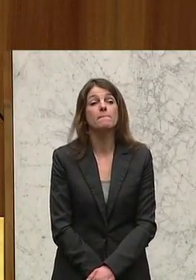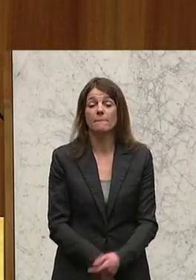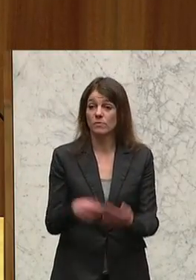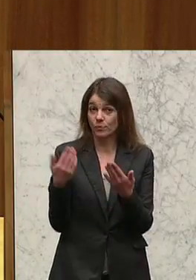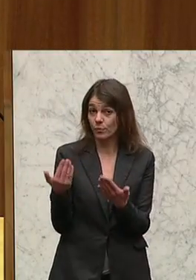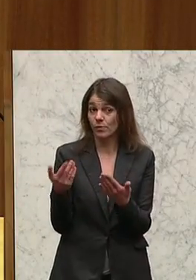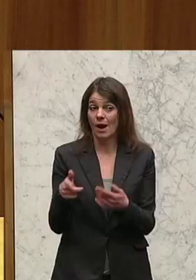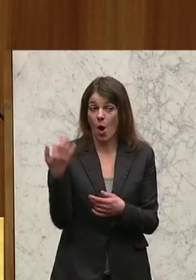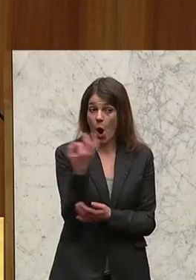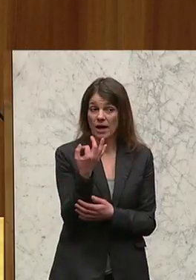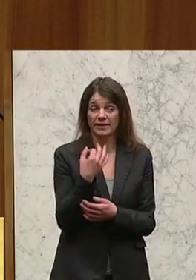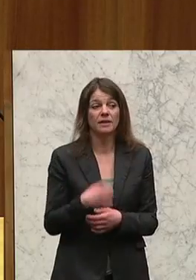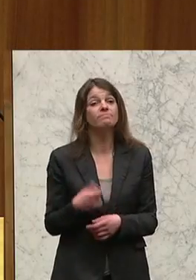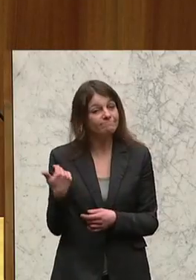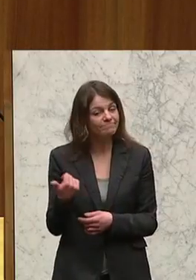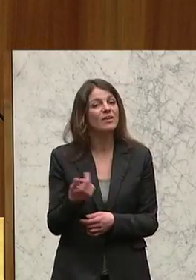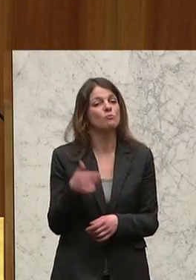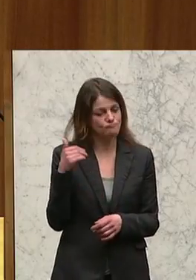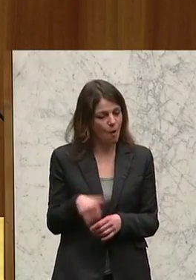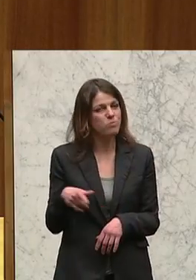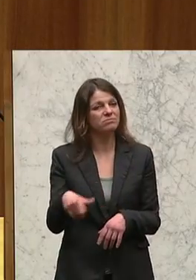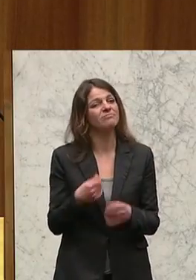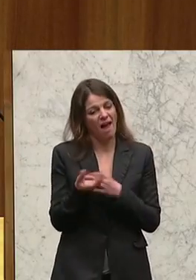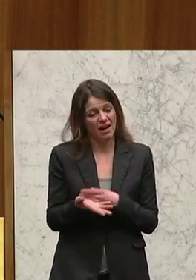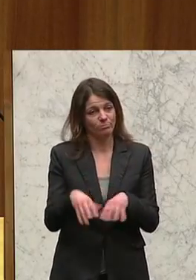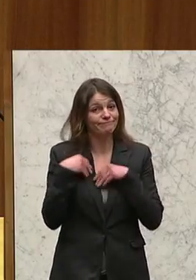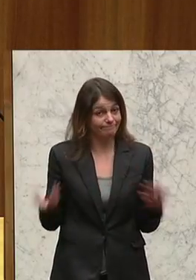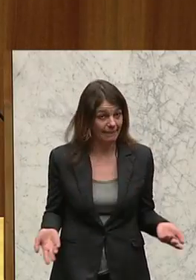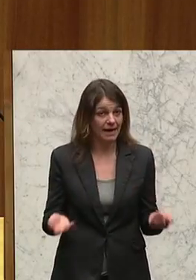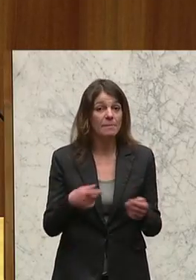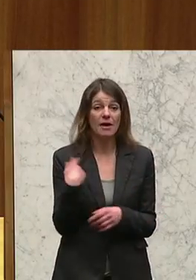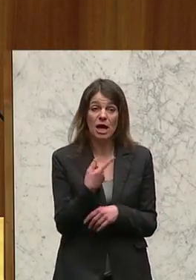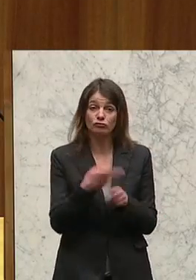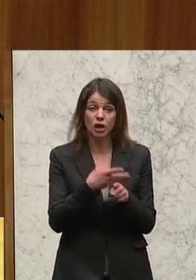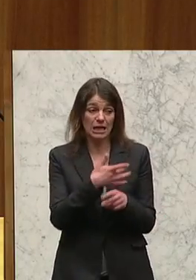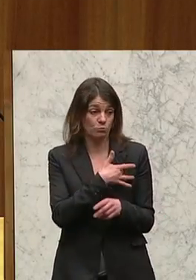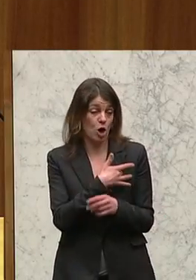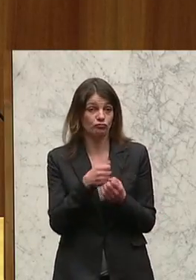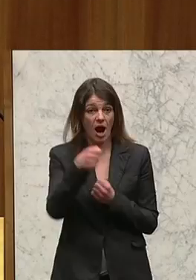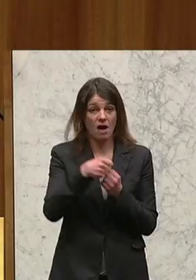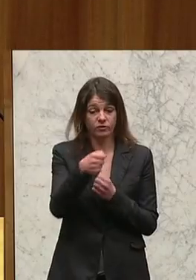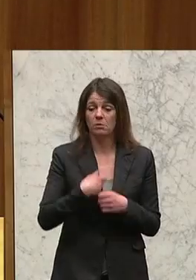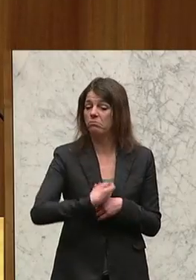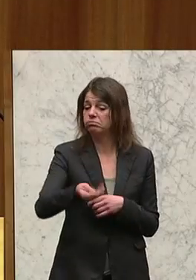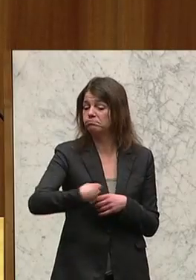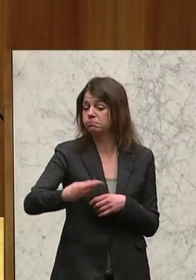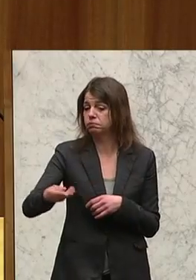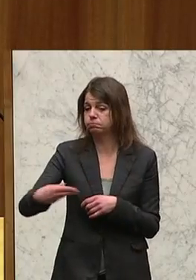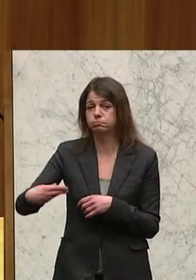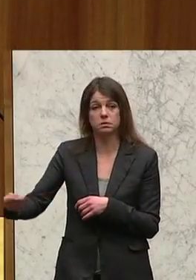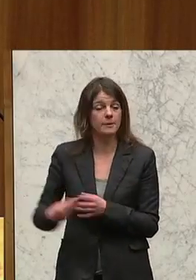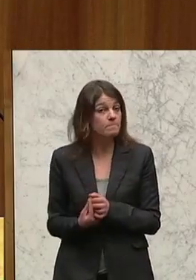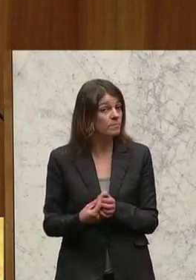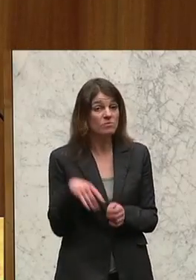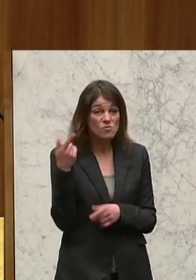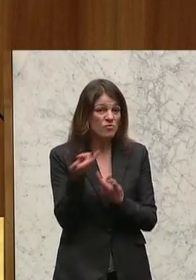Sie haben heute die Quittung dafür zu zahlen, dass wir die Staatsbürgerschaften jahrzehntelang verschleudert haben. Sie haben heute